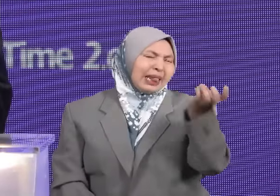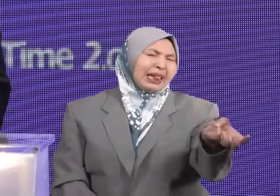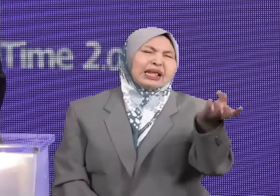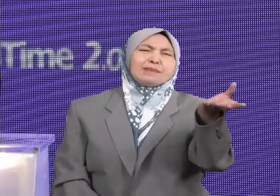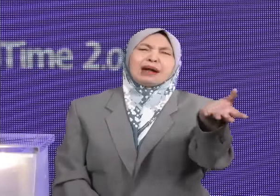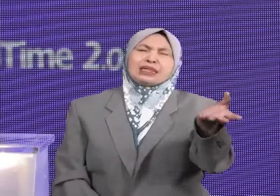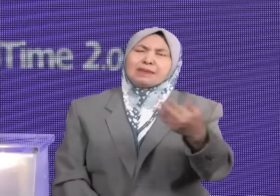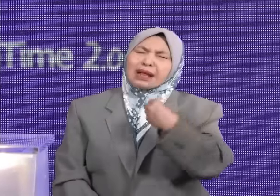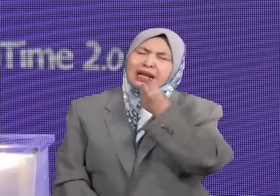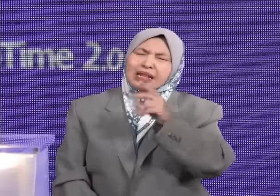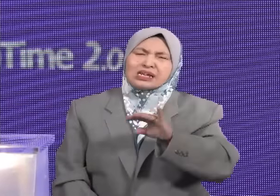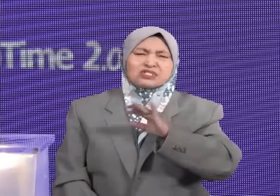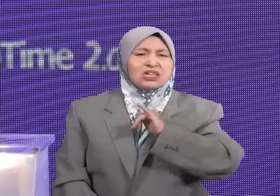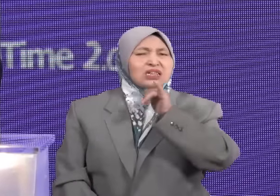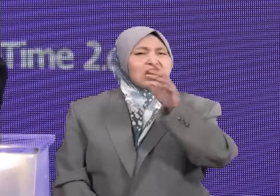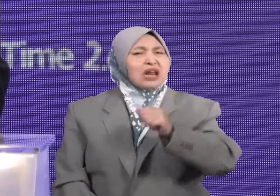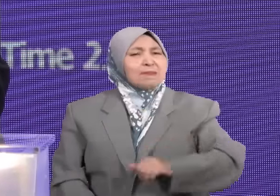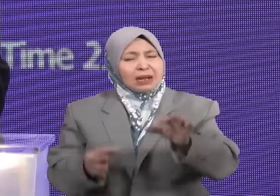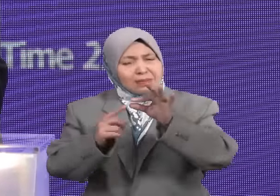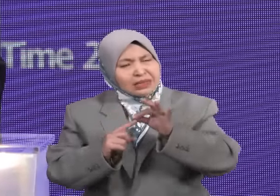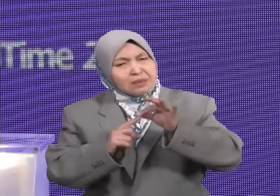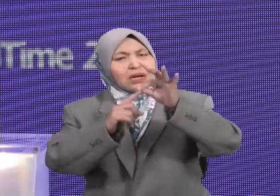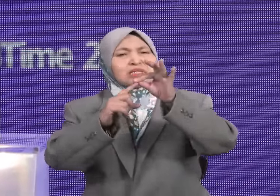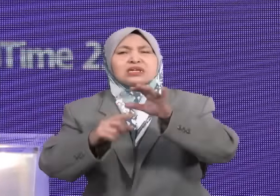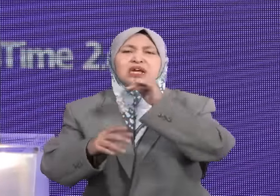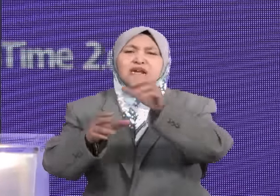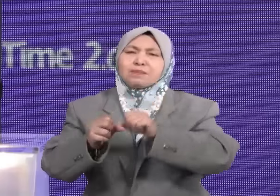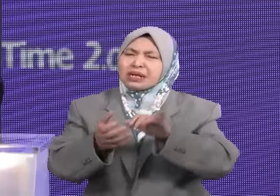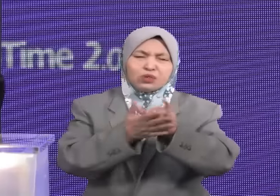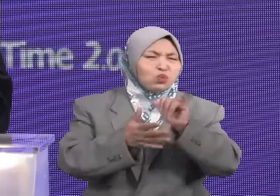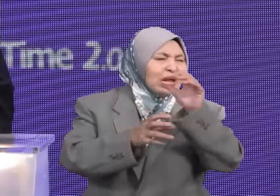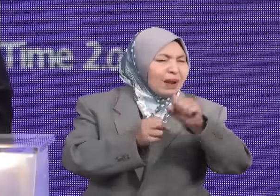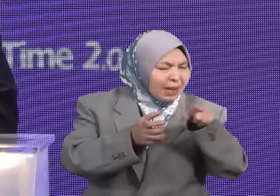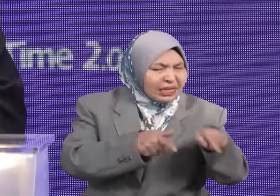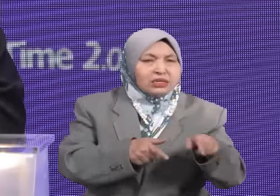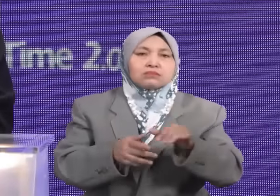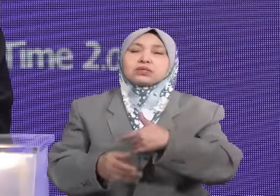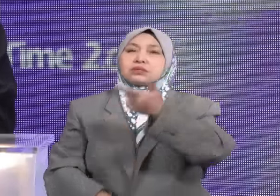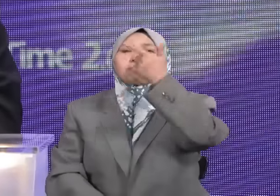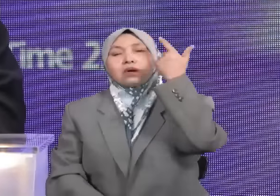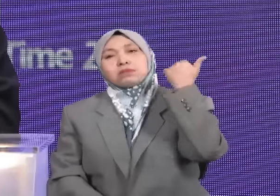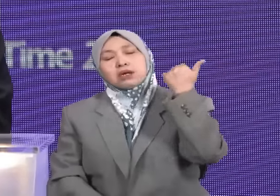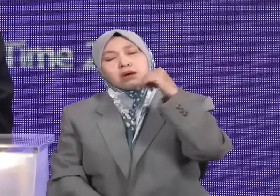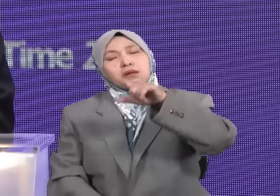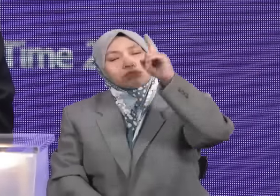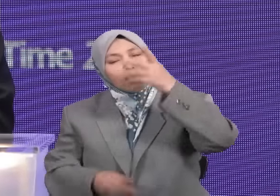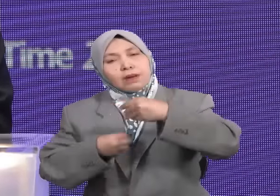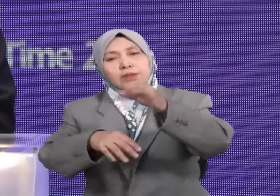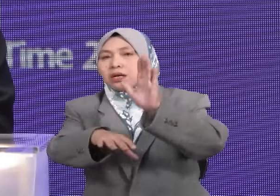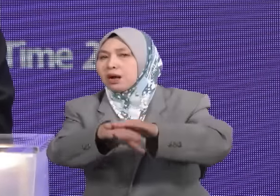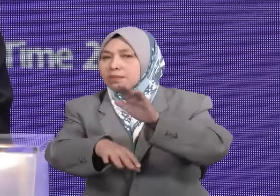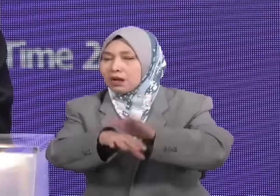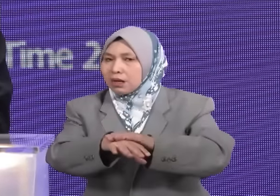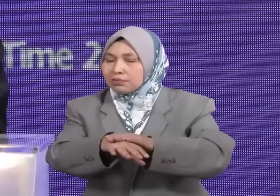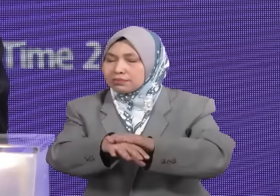lah, pasal saya ni tak dapat keutamaan lah, saya tak dapat itu, tak dapat ini, yang menyebabkan Allah memberi amaran fa